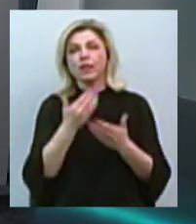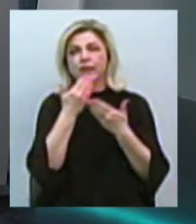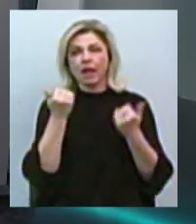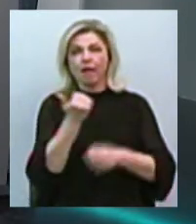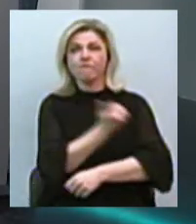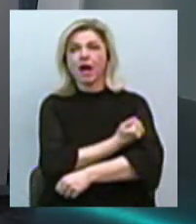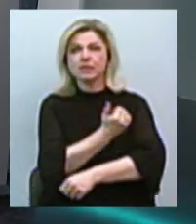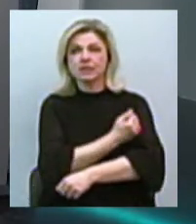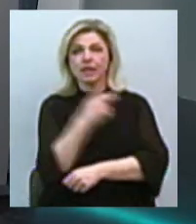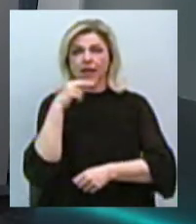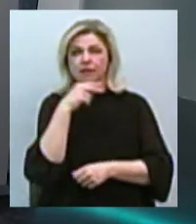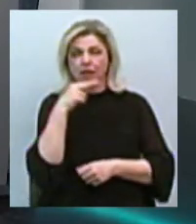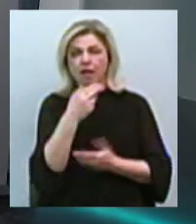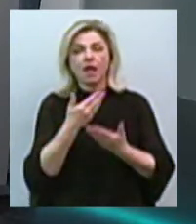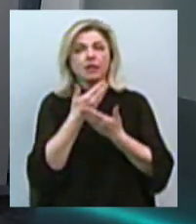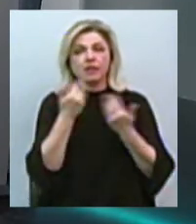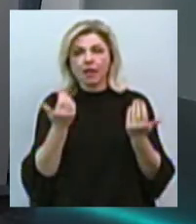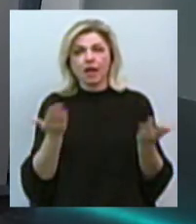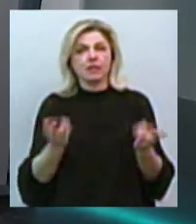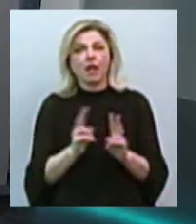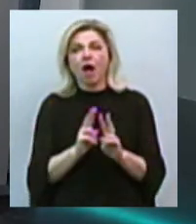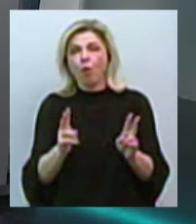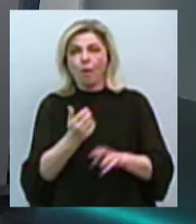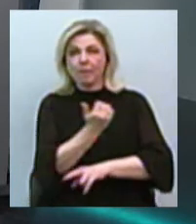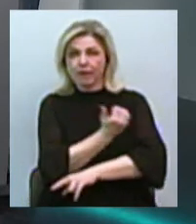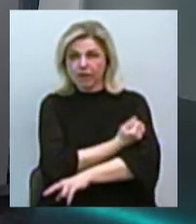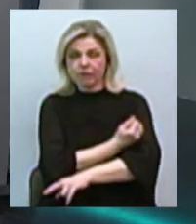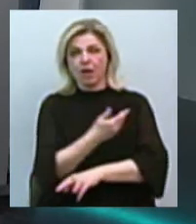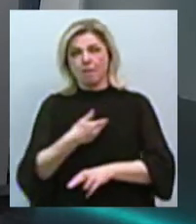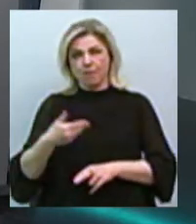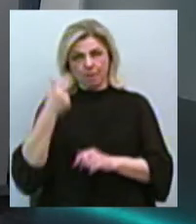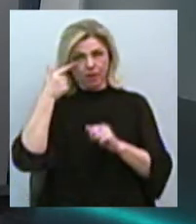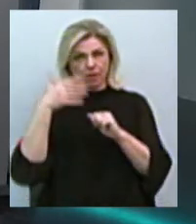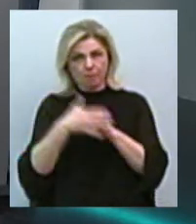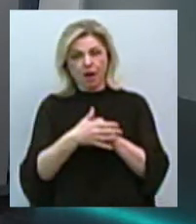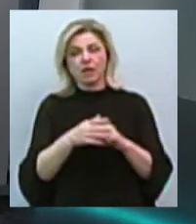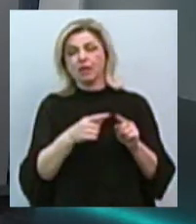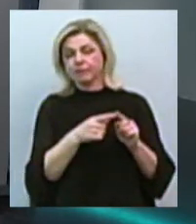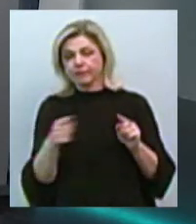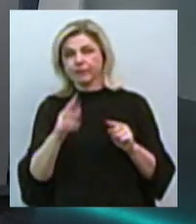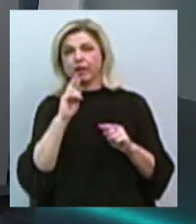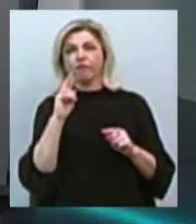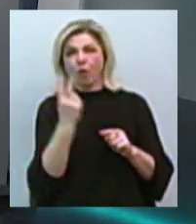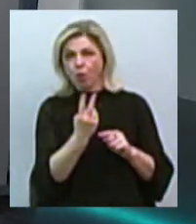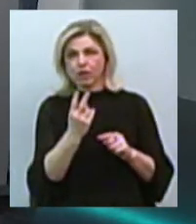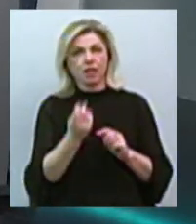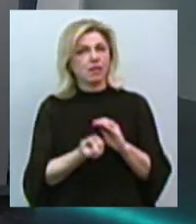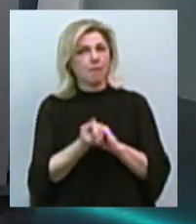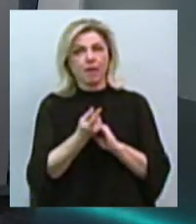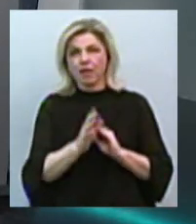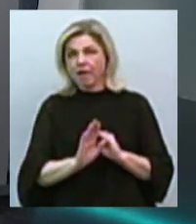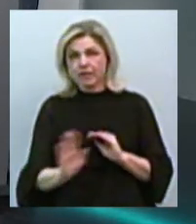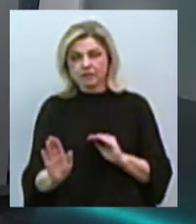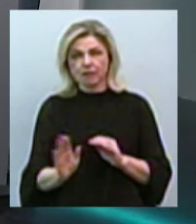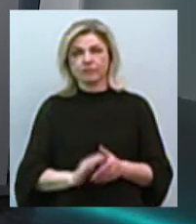вакцины, то есть нет превентивной какой-то прививки, и мы понимаем, что в ближайшие 2 года она, скорее всего, не появится, то